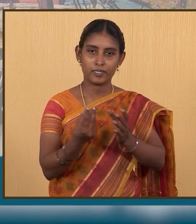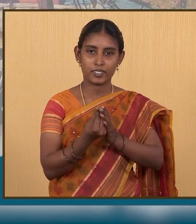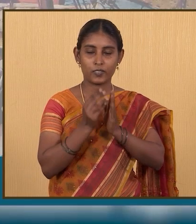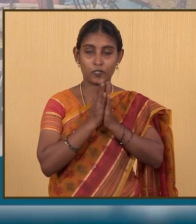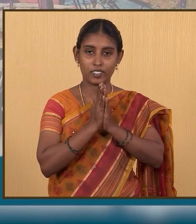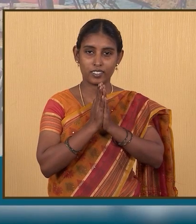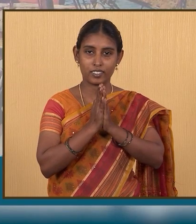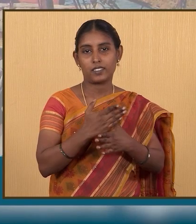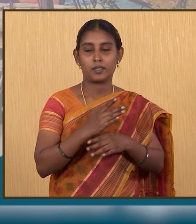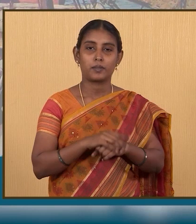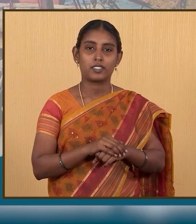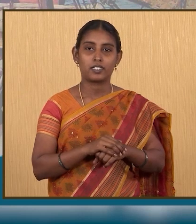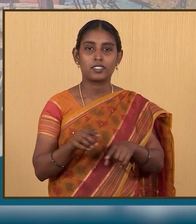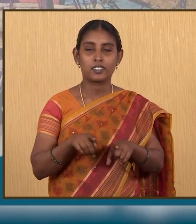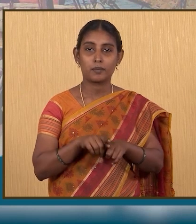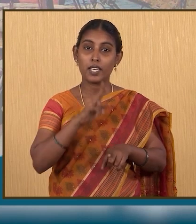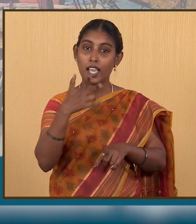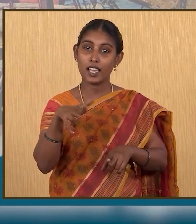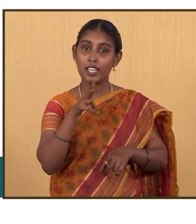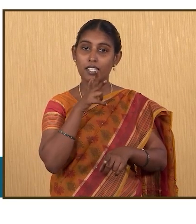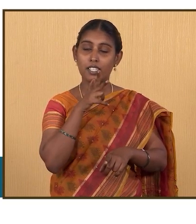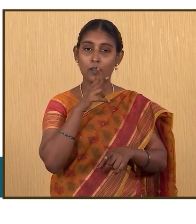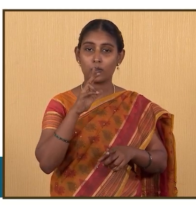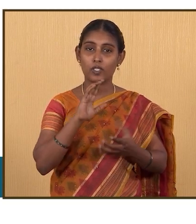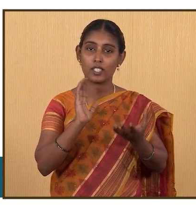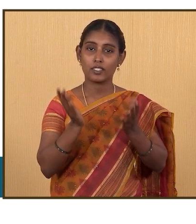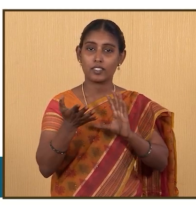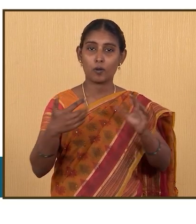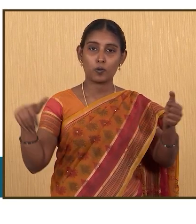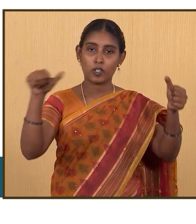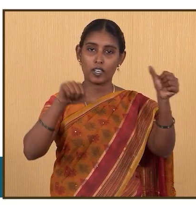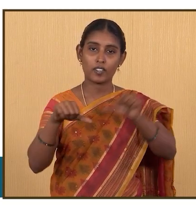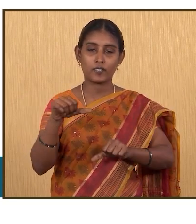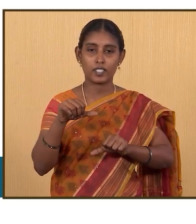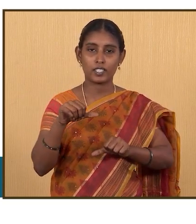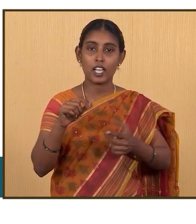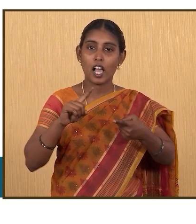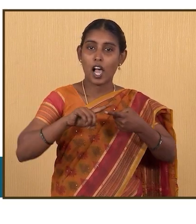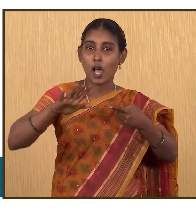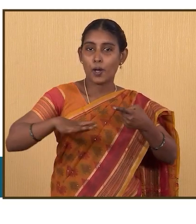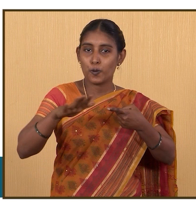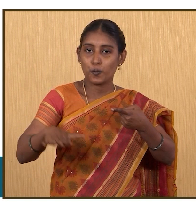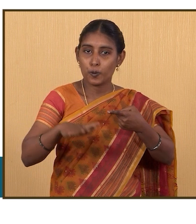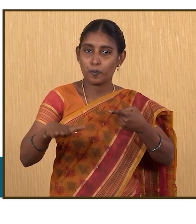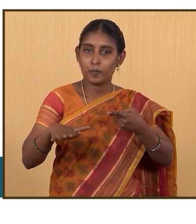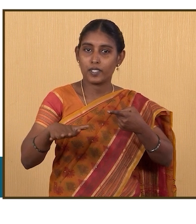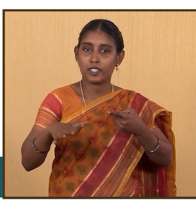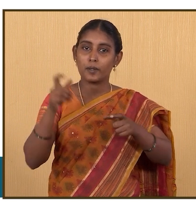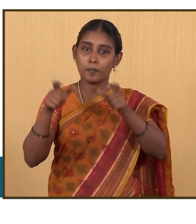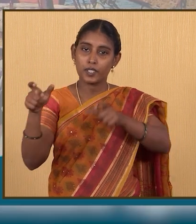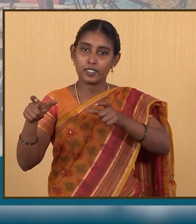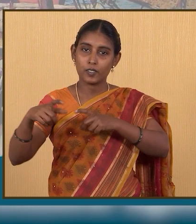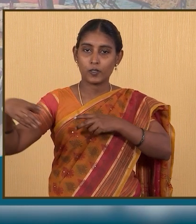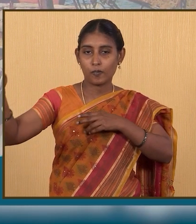அனைவருக்கும் வணக்கம். இன்னைக்கு நாம பார்க்க போற பாடம் 8 வகுப்பு சமூக அறிவியல் பாடத்துல ஐரோப்பியர்களின் வருகை